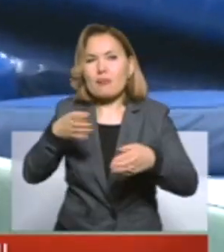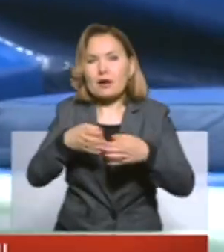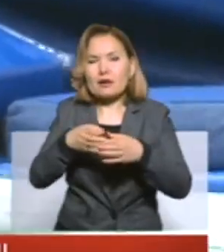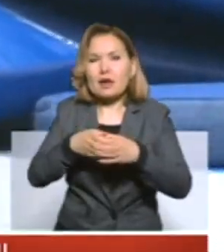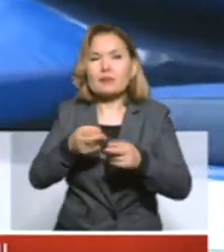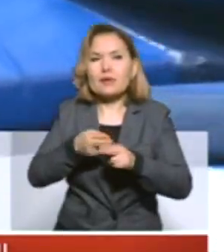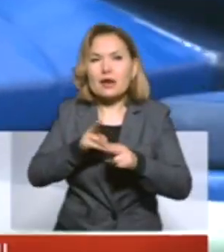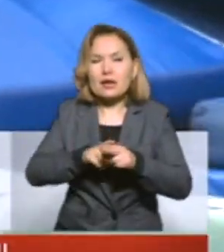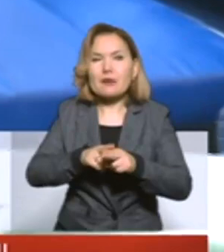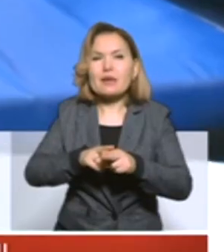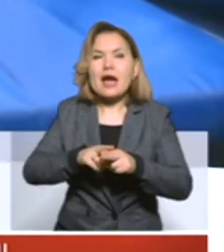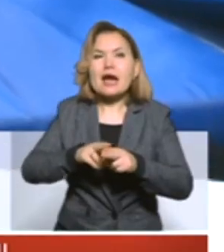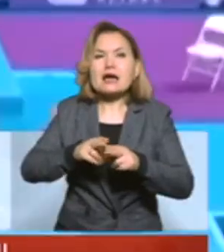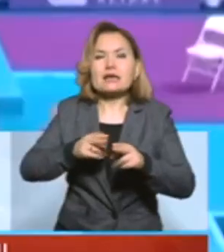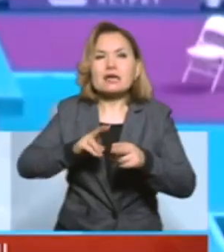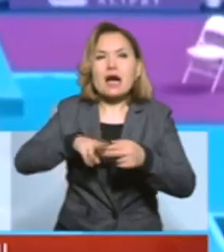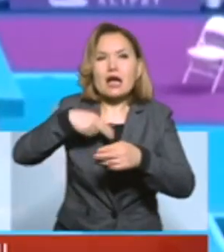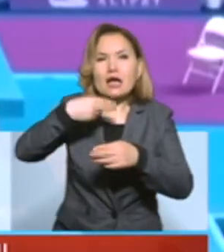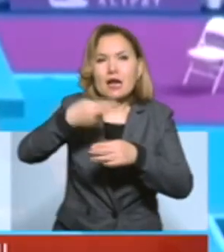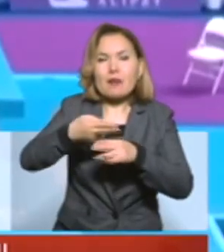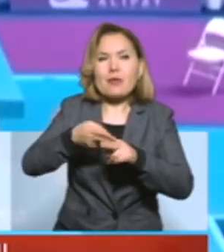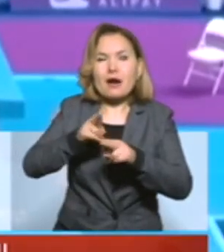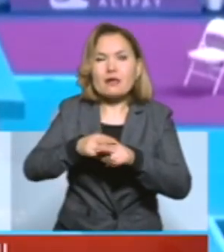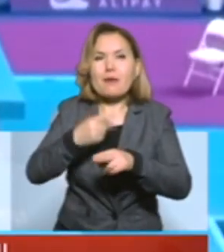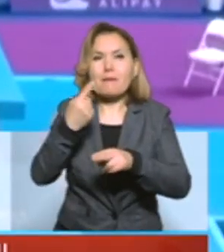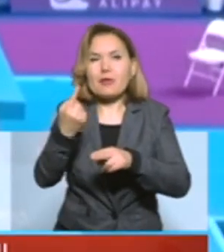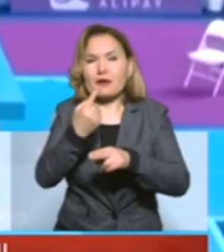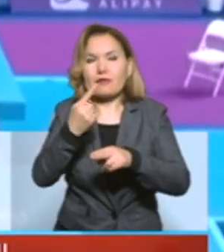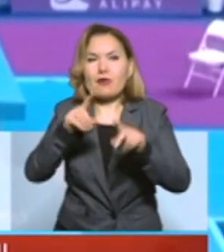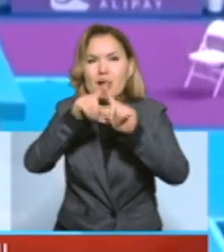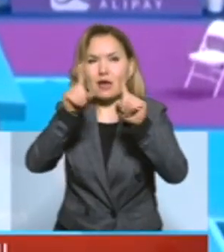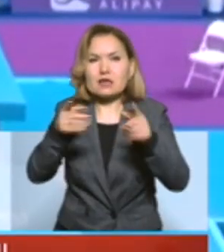құрамасының батуттағы гимнастика бойынша алған алғашқы лицензиясы.